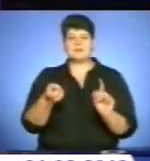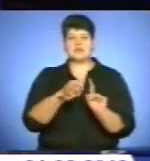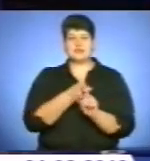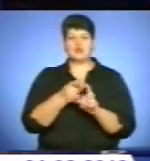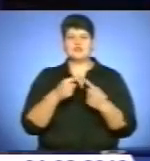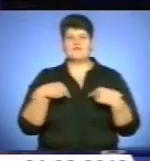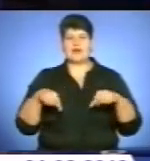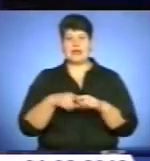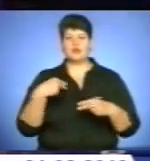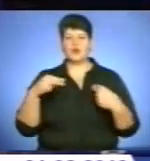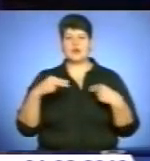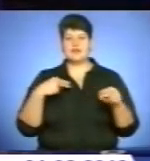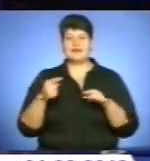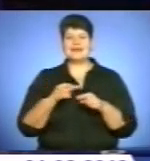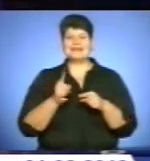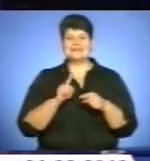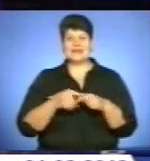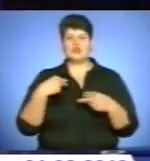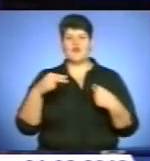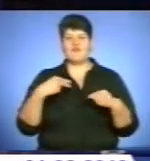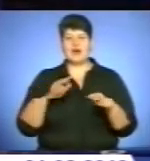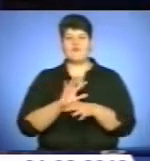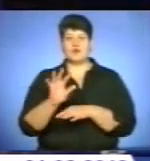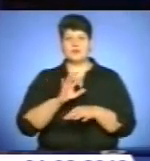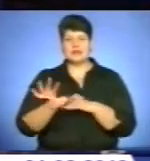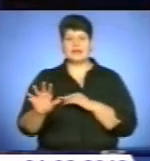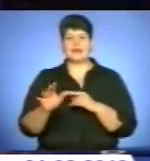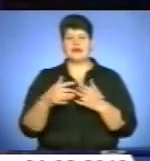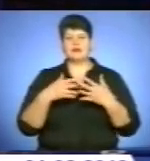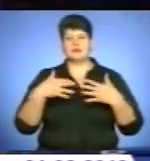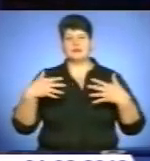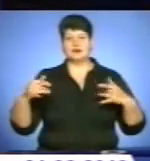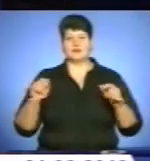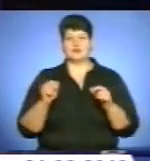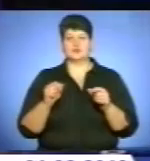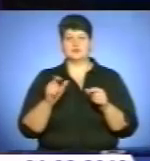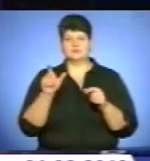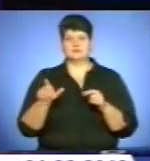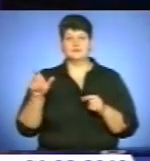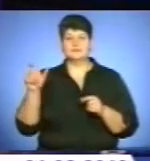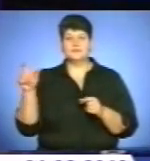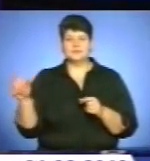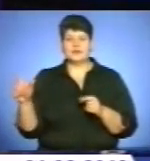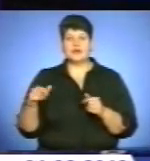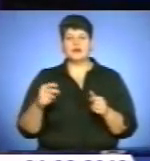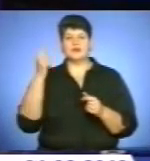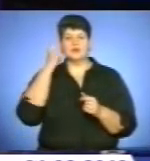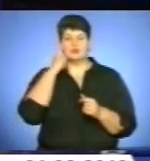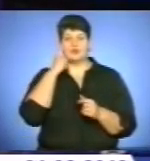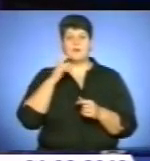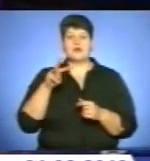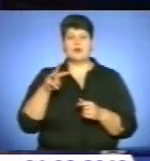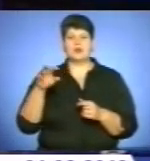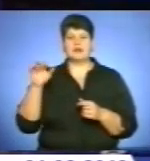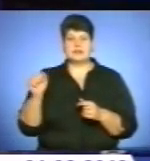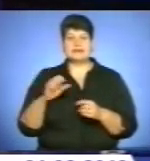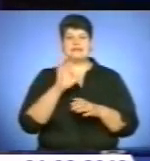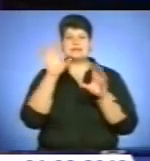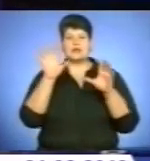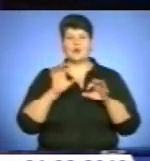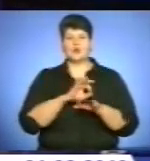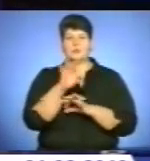торгівлі. Це і товаровиробники, і торгівельні мережі, а також споживачі. На переконання Миколи Азарова, законопроект допоможе